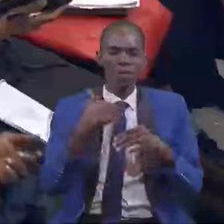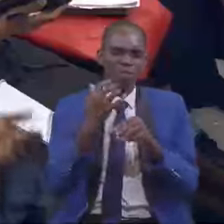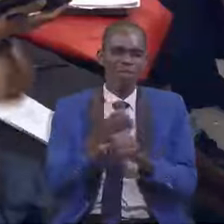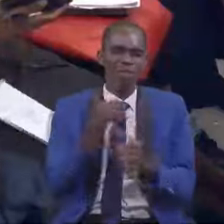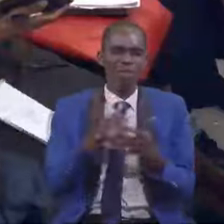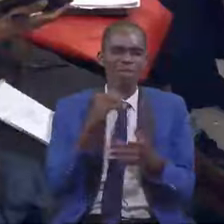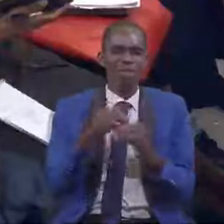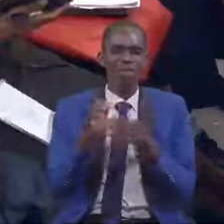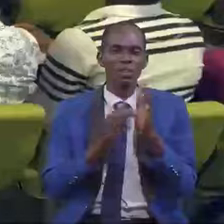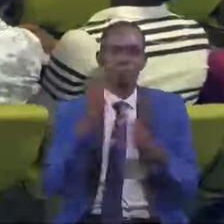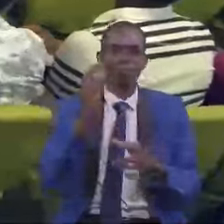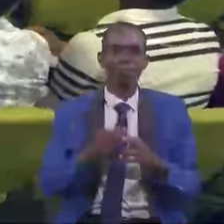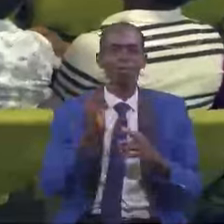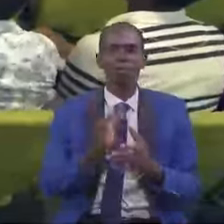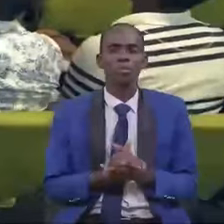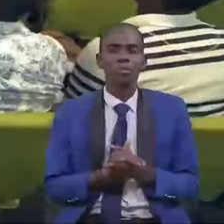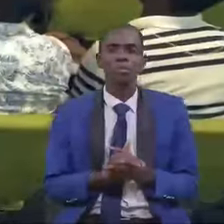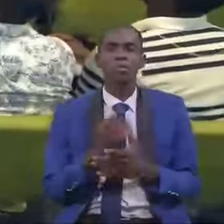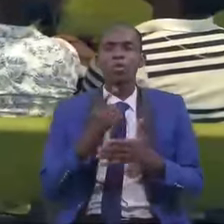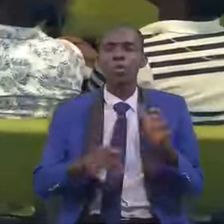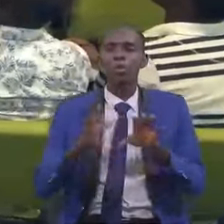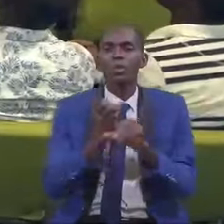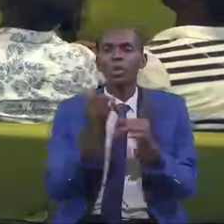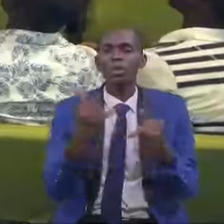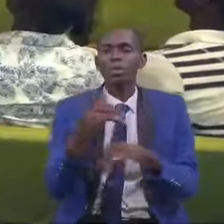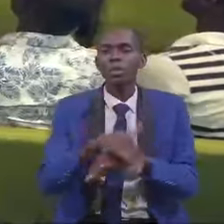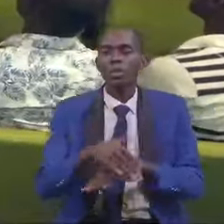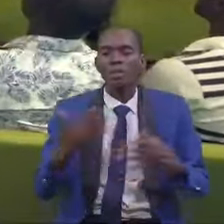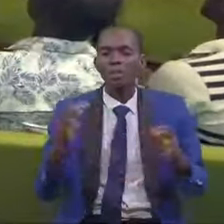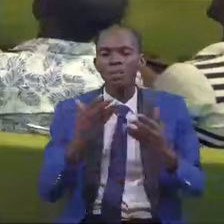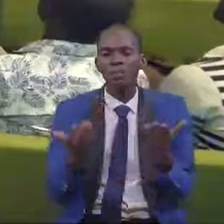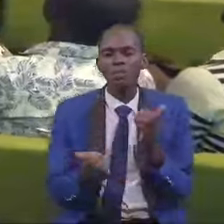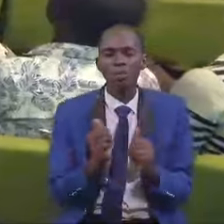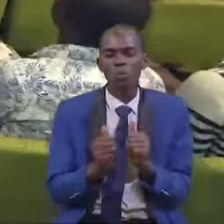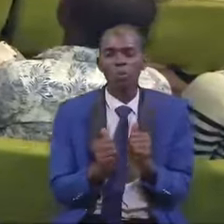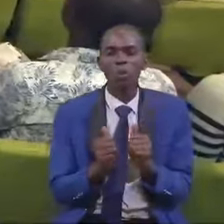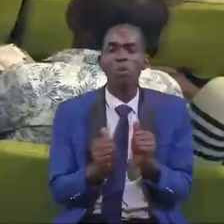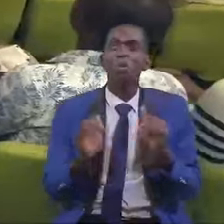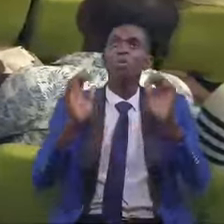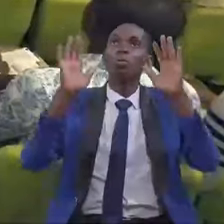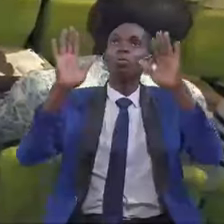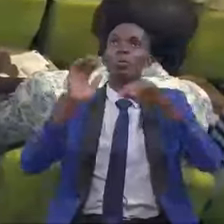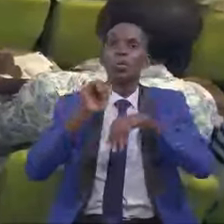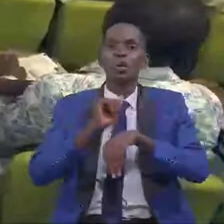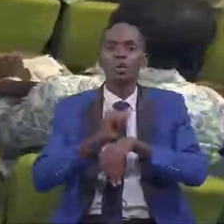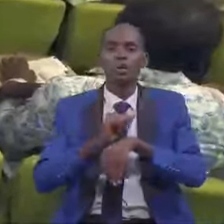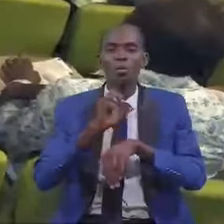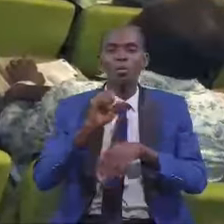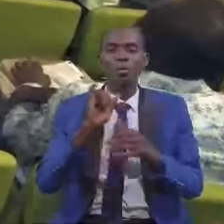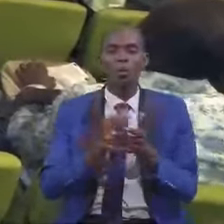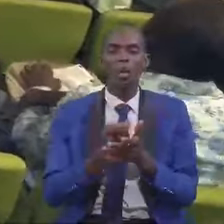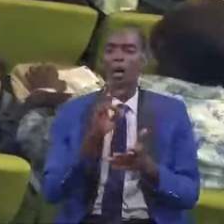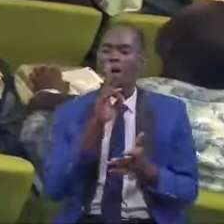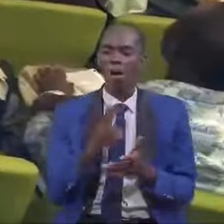vous avez déjà ce que Dieu a dit. Qu'est-ce que vous aurez ce soir? Vous aurez des miracles vérifiables. Qu'est-ce que vous aurez ce soir?